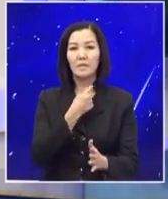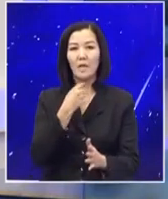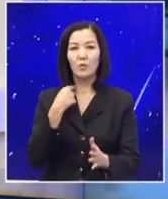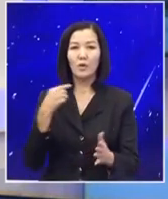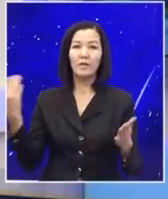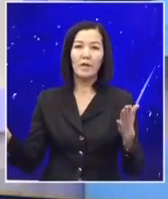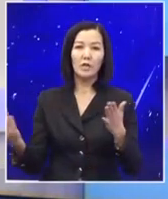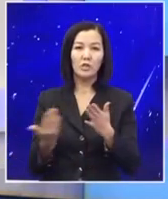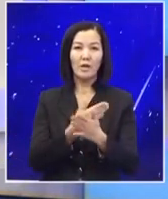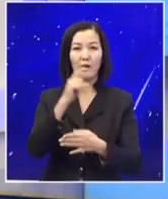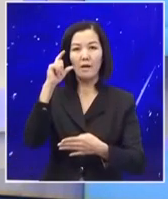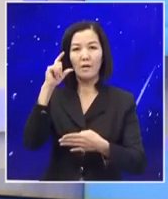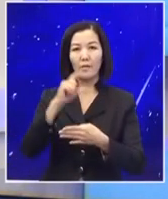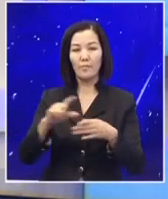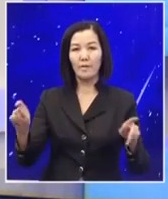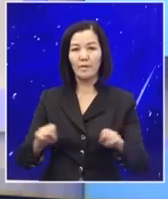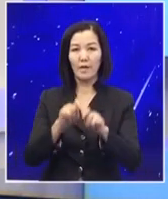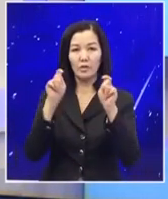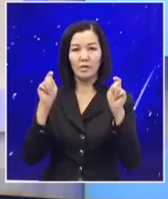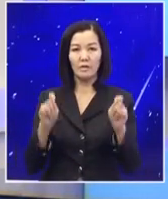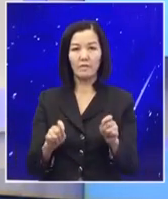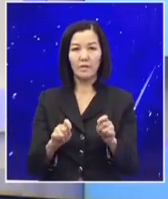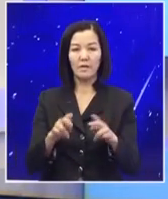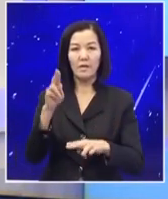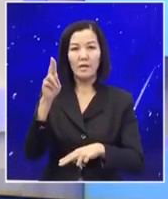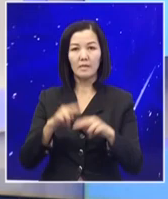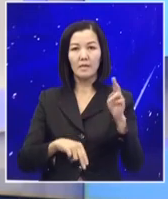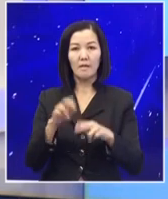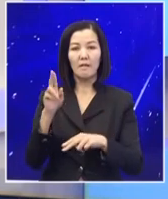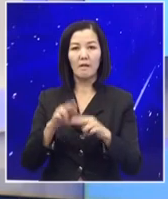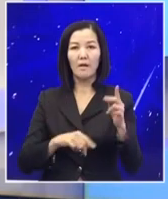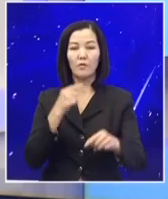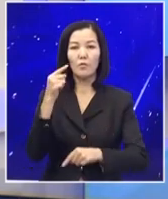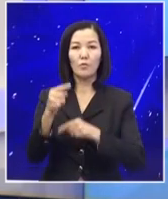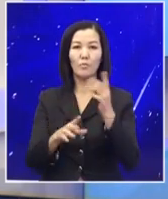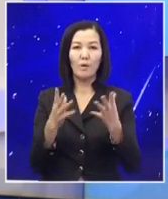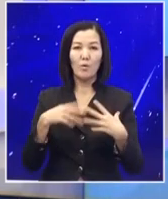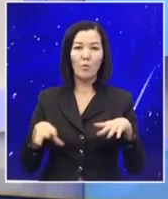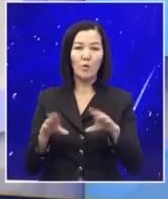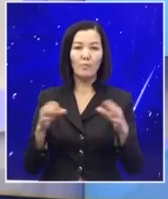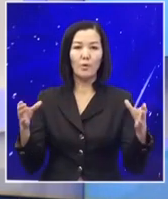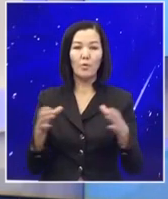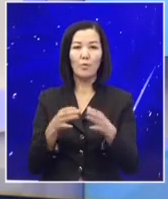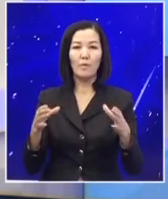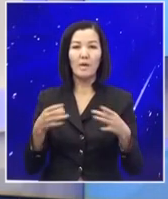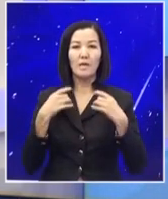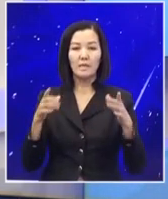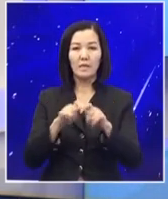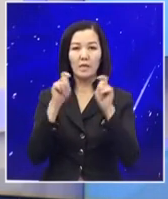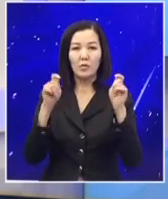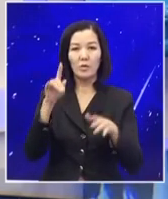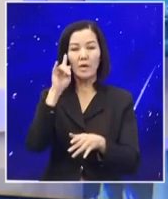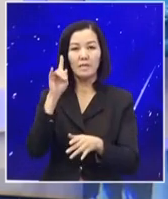Талдықорғанда күмбезі күнмен көмкерілген Тәубе мешіті ашылды. Салған салиқалы ұрпақ қоғамдық қоры. Салтанат ашылуына Қазақстанның